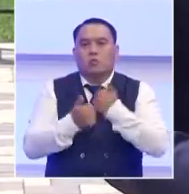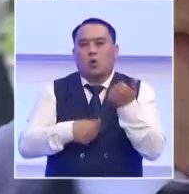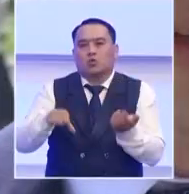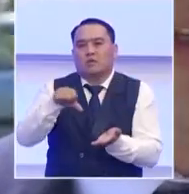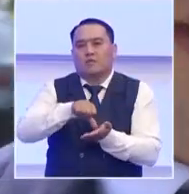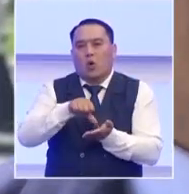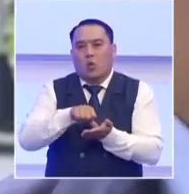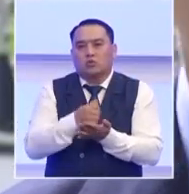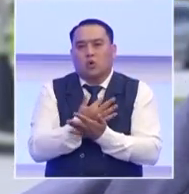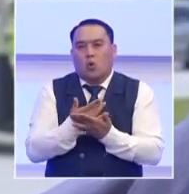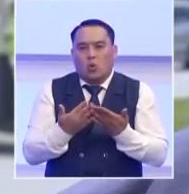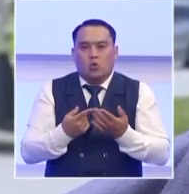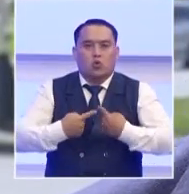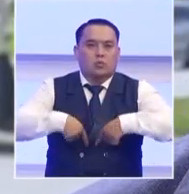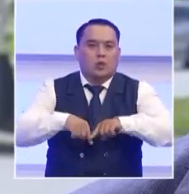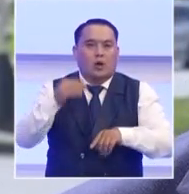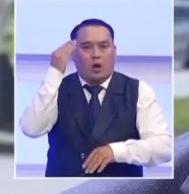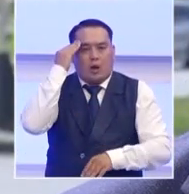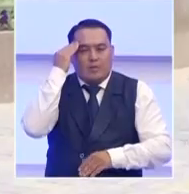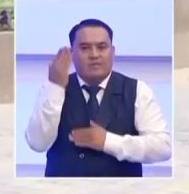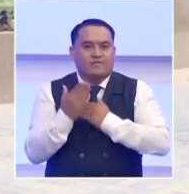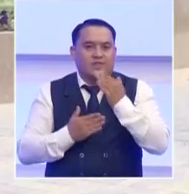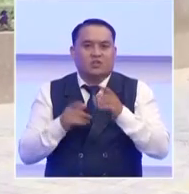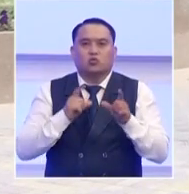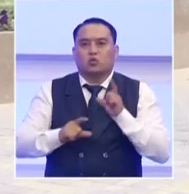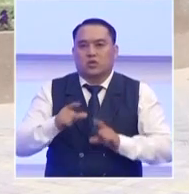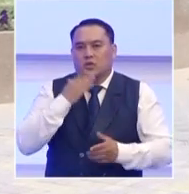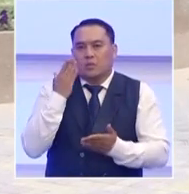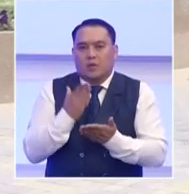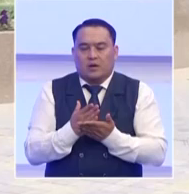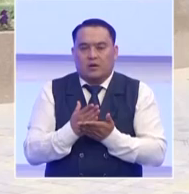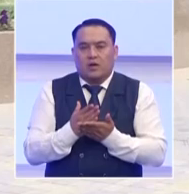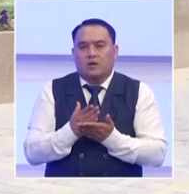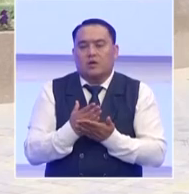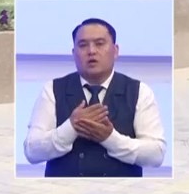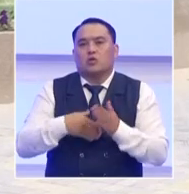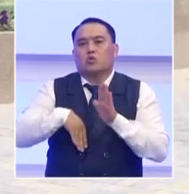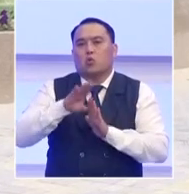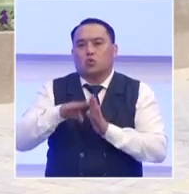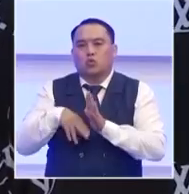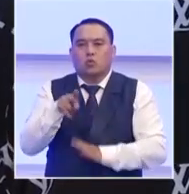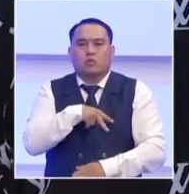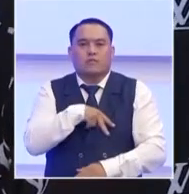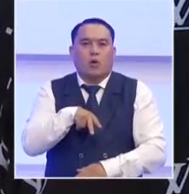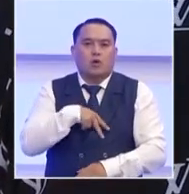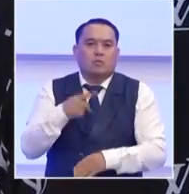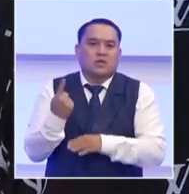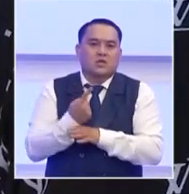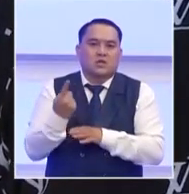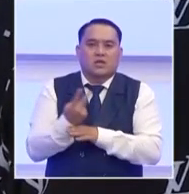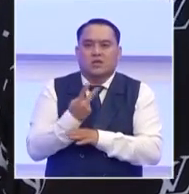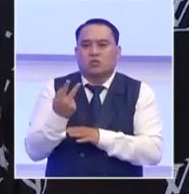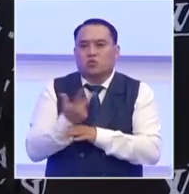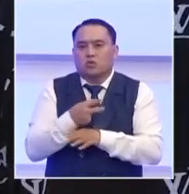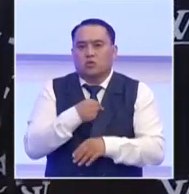сынасыпты. Сонымен қатар ұйымдастырушылық қабілеті жоғары студенттер де байқауға қатысқан. Үздік танылғандары төсбелгі және бірінші, екінші, үшінші